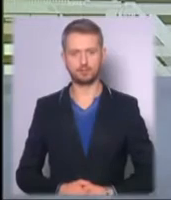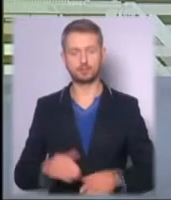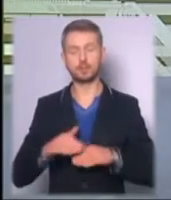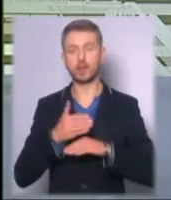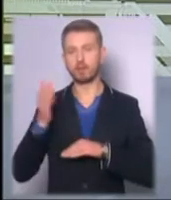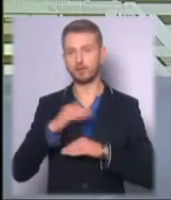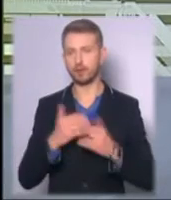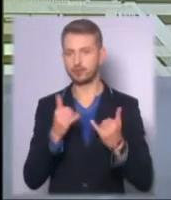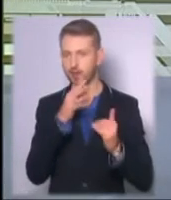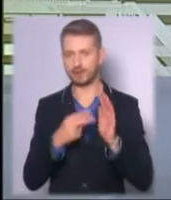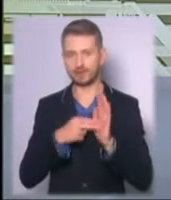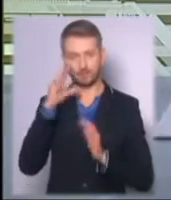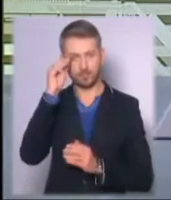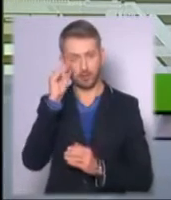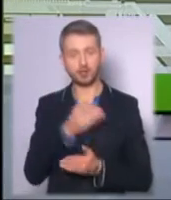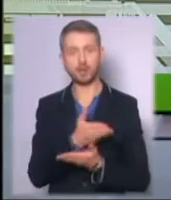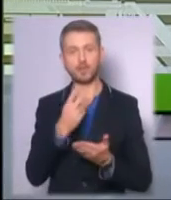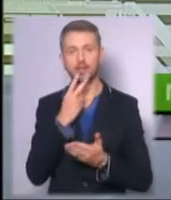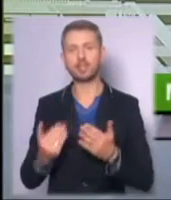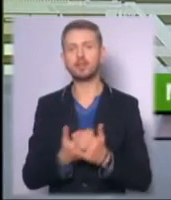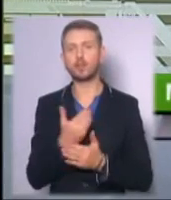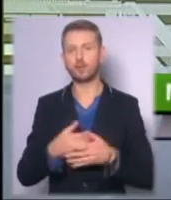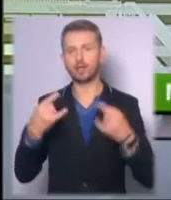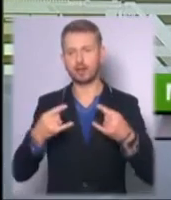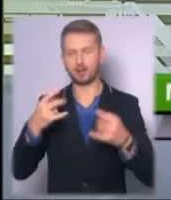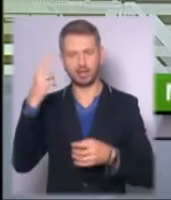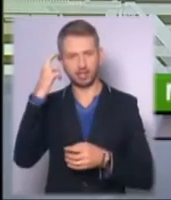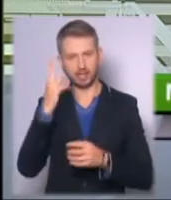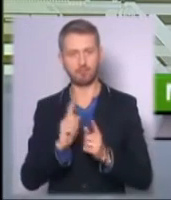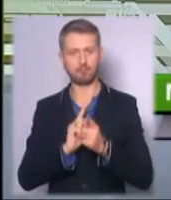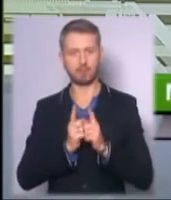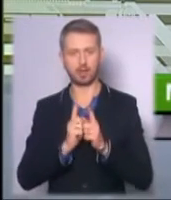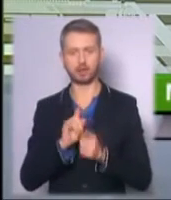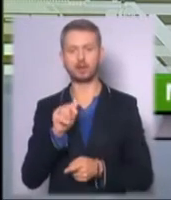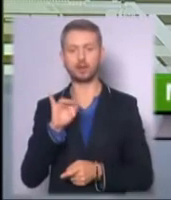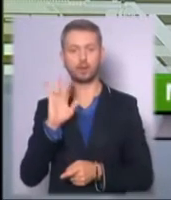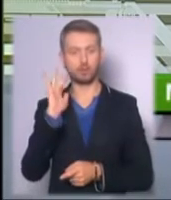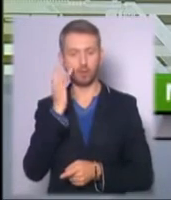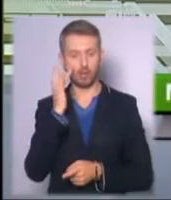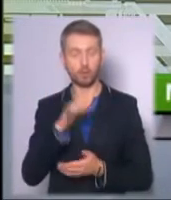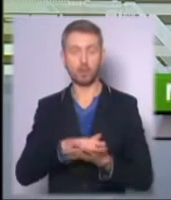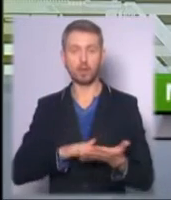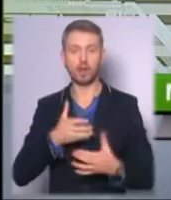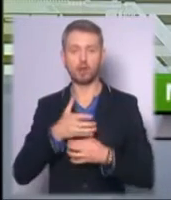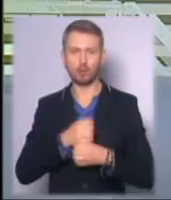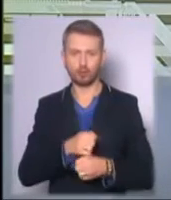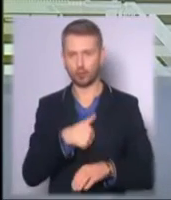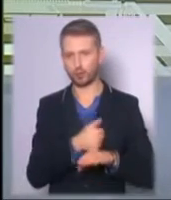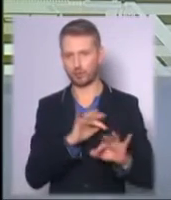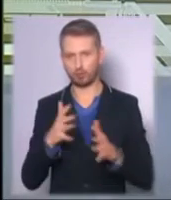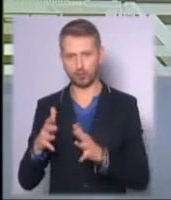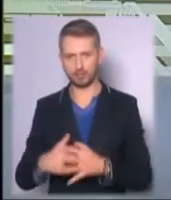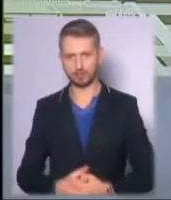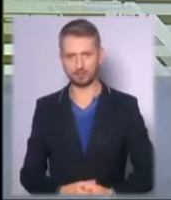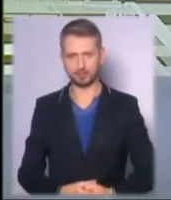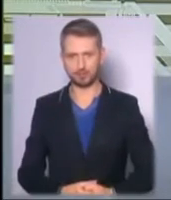Добрий вечір. На годиннику 19:00 ви дивитесь випуск СТН на телеканалі «Київ». У студії для вас працюють Марія Будко та Ігор Бондаренко. Далі ми розкажемо